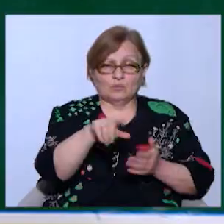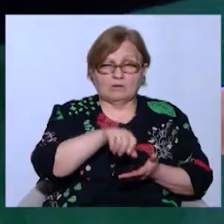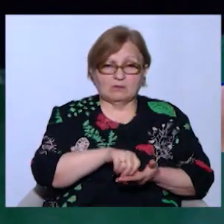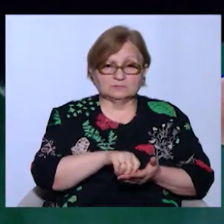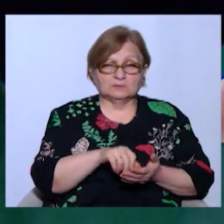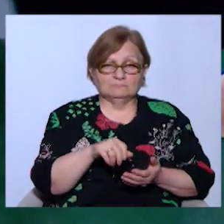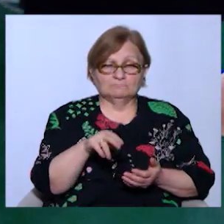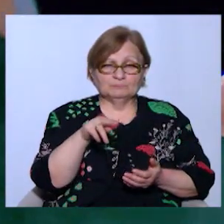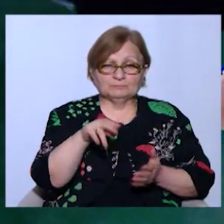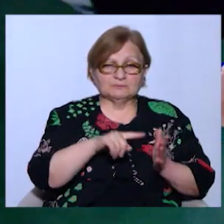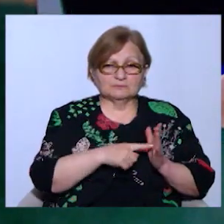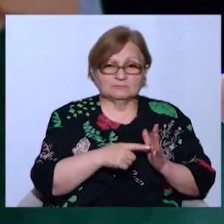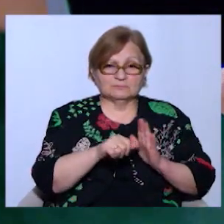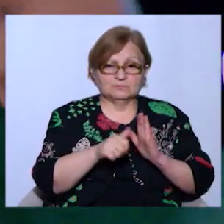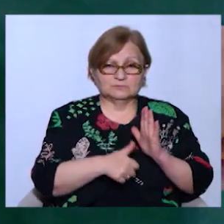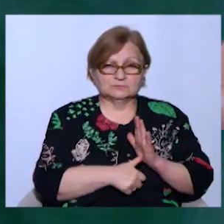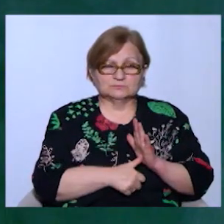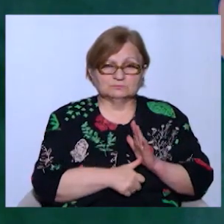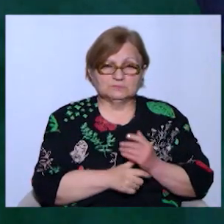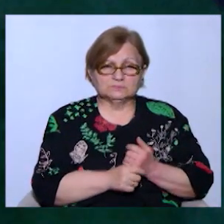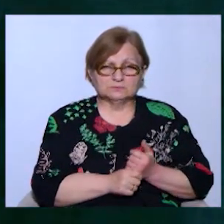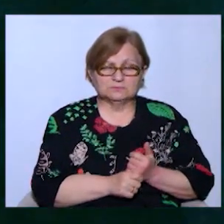პი გამრავლებული 16-ზე.